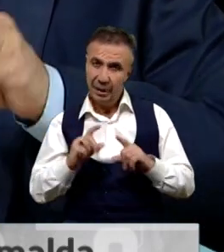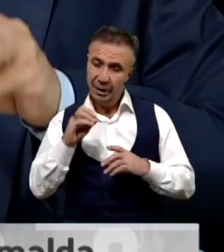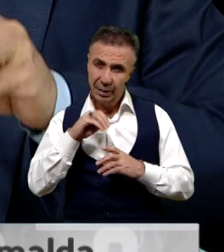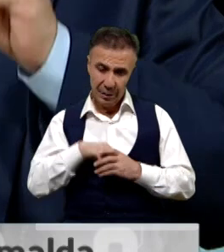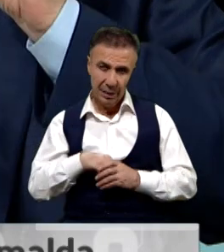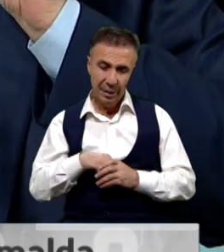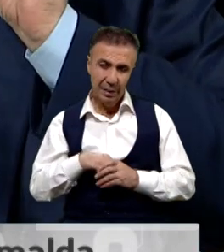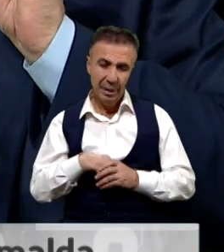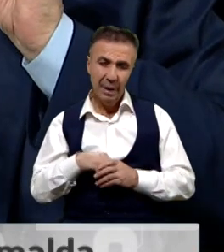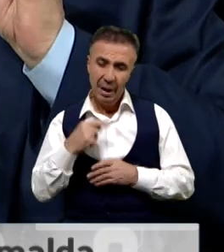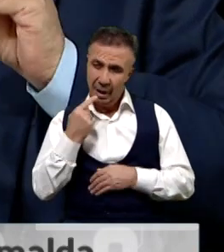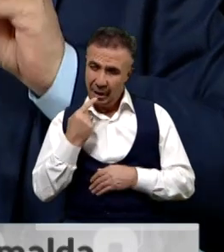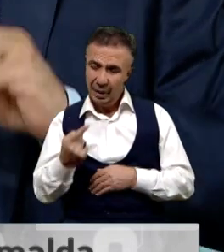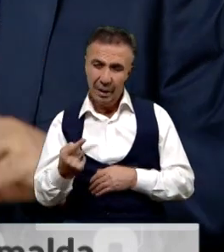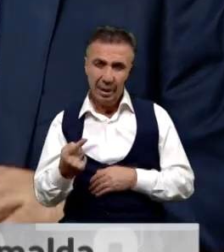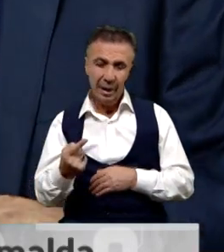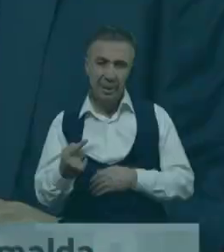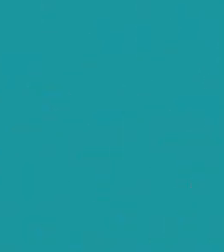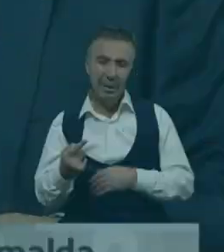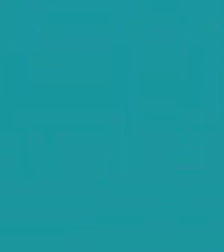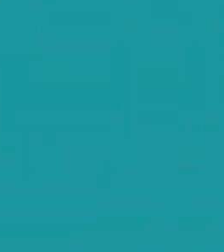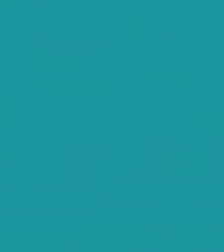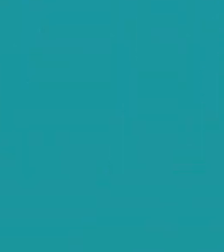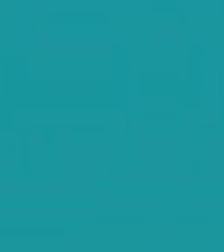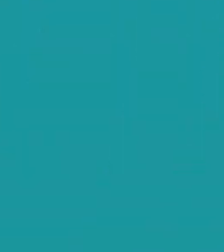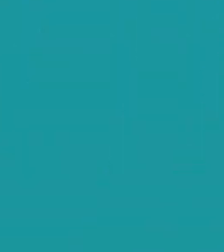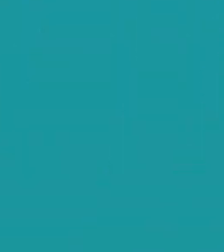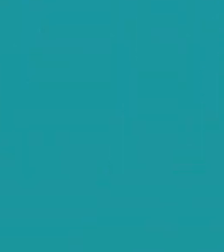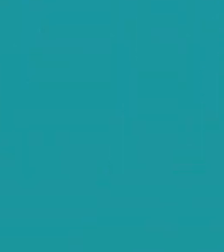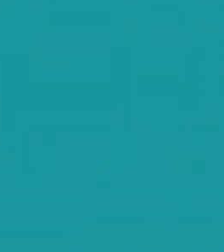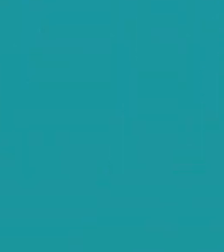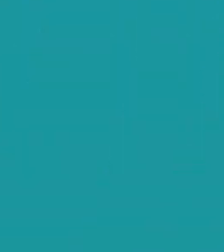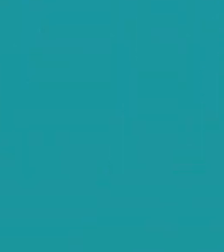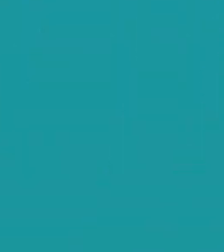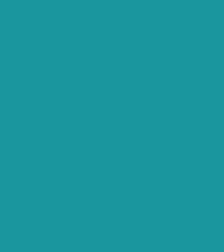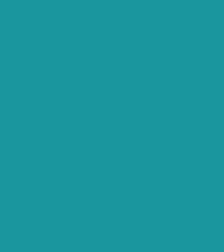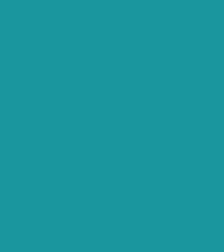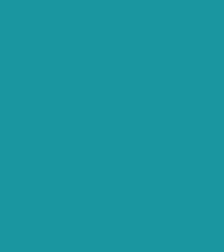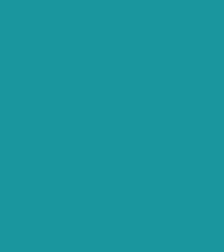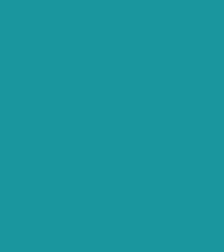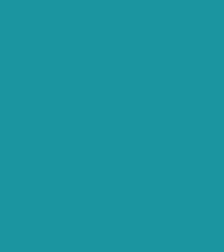ediyorum kayıtladıysa. diyorlarsa, kayıtlıysa onun dışında bir yere harcamaları uygun olmaz.